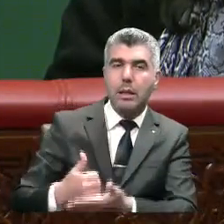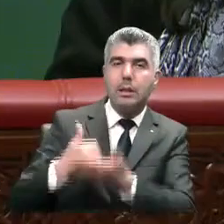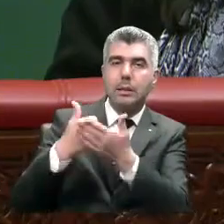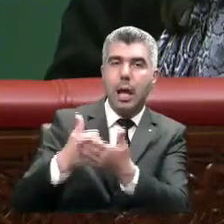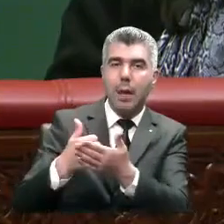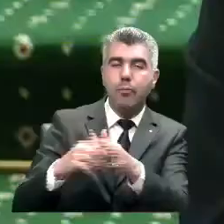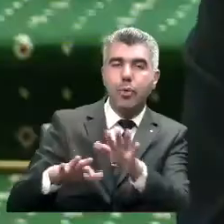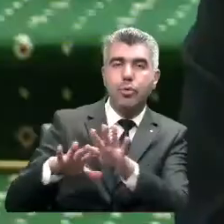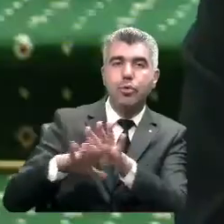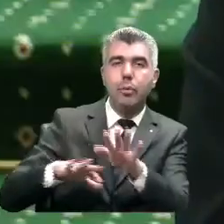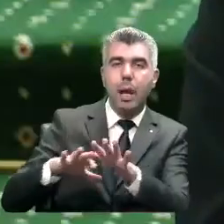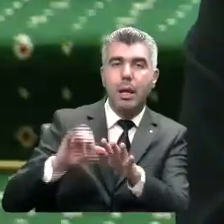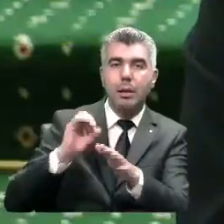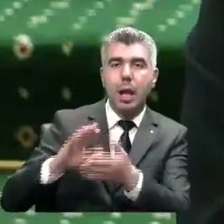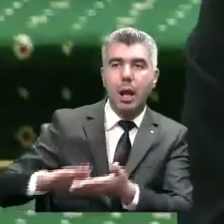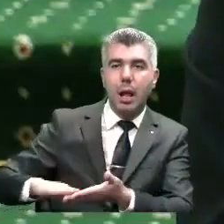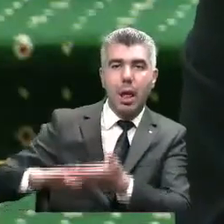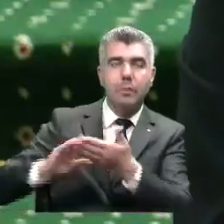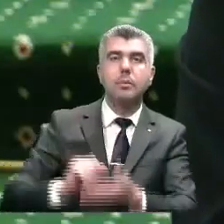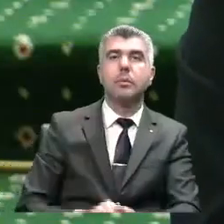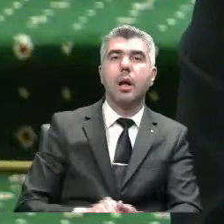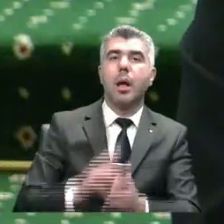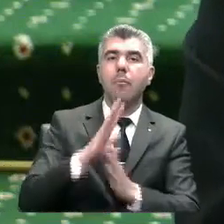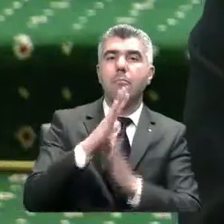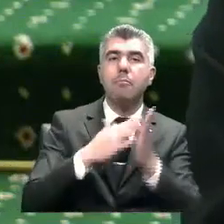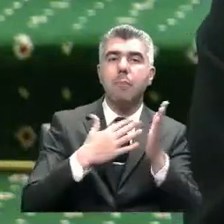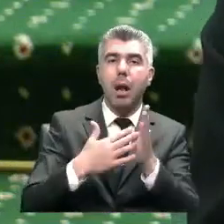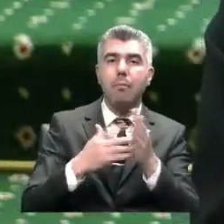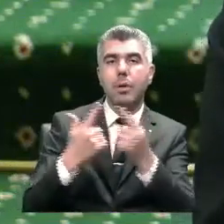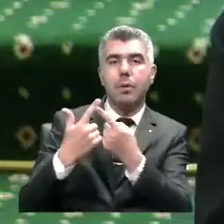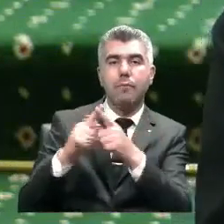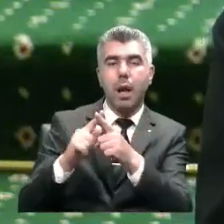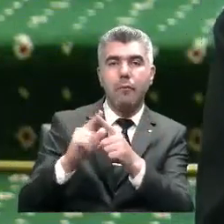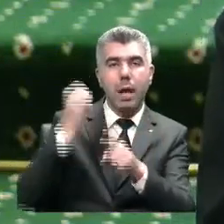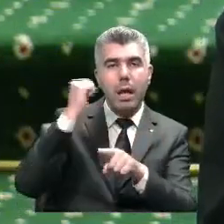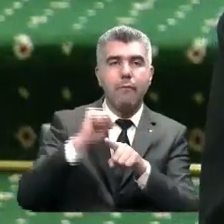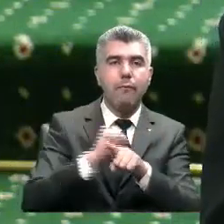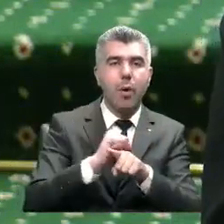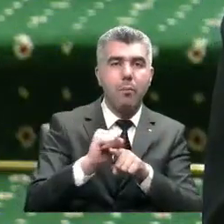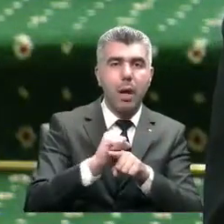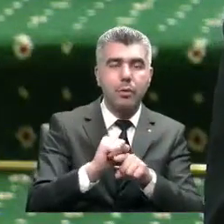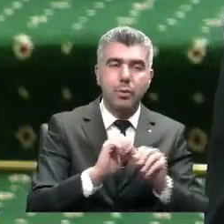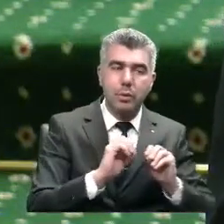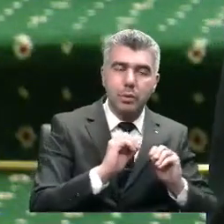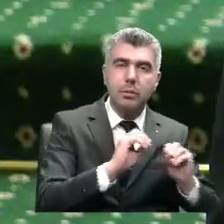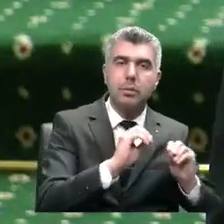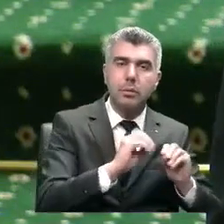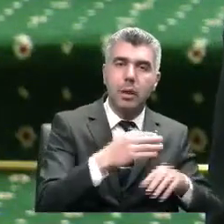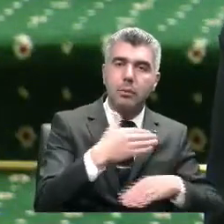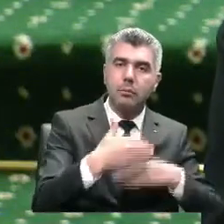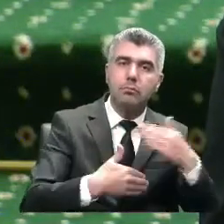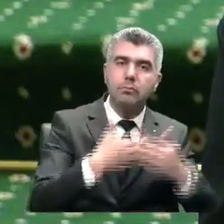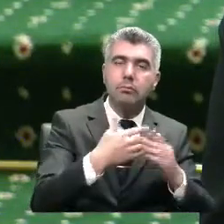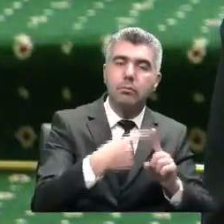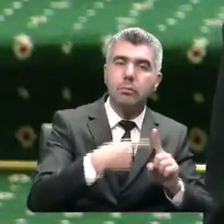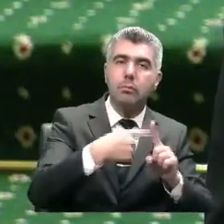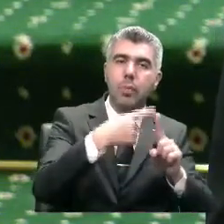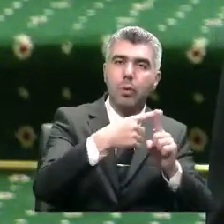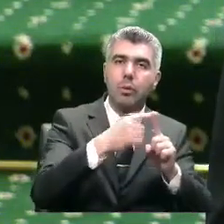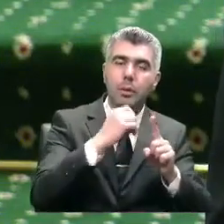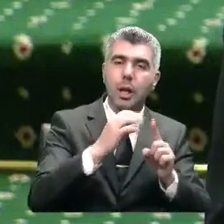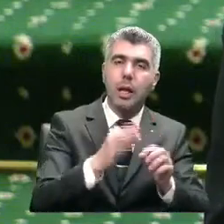لفائده المستخدمين وكذا برامج متنوعه للتكوين المستمر باش تقدر تطور الكفاءات وتحفز